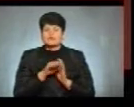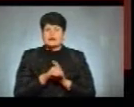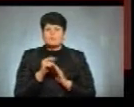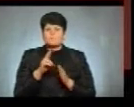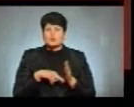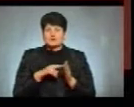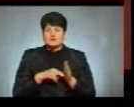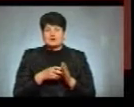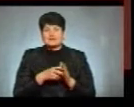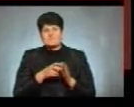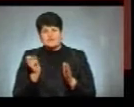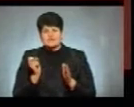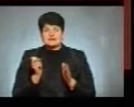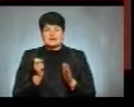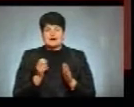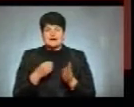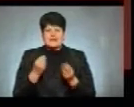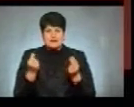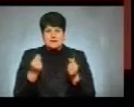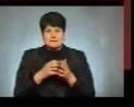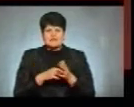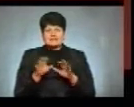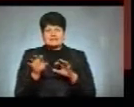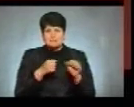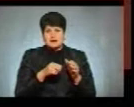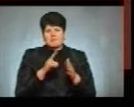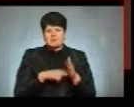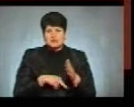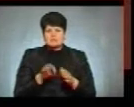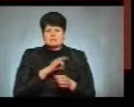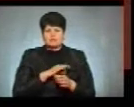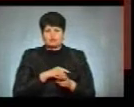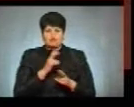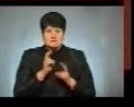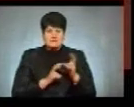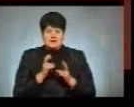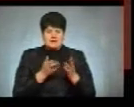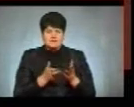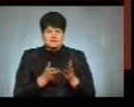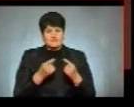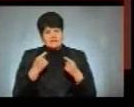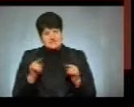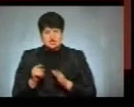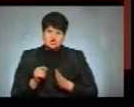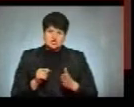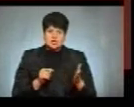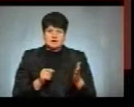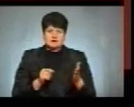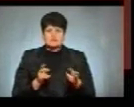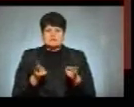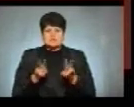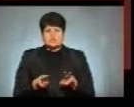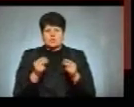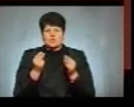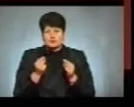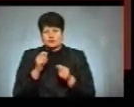на виведення капіталу і, значить, забере податок з прибутку підприємств. Тобто він, знов-таки, інший шлях залишення коштів в країні